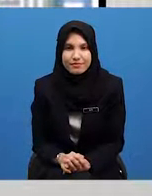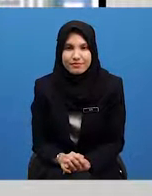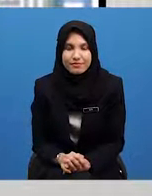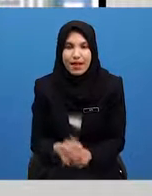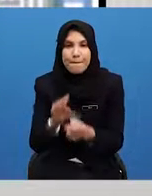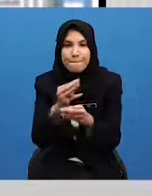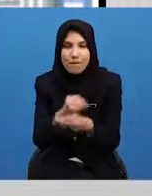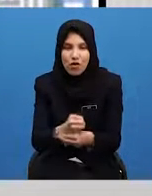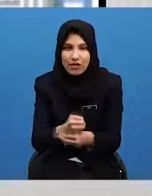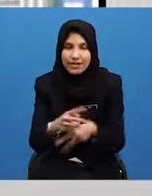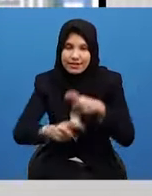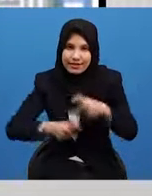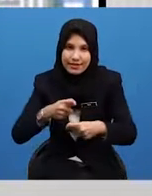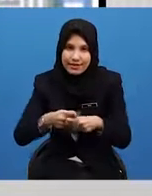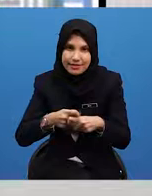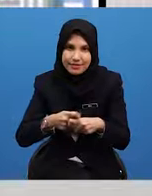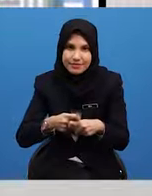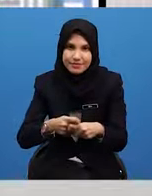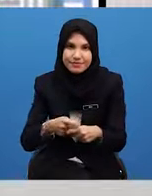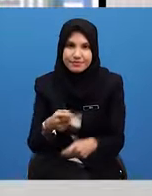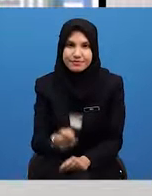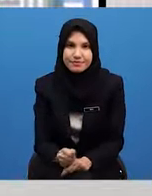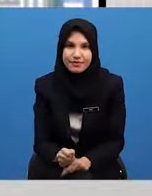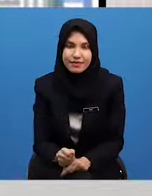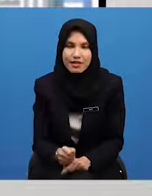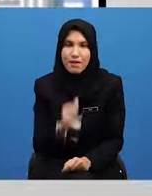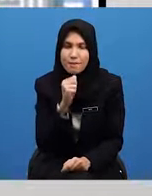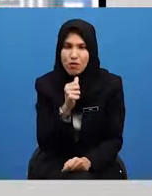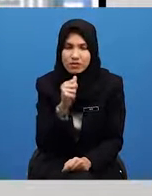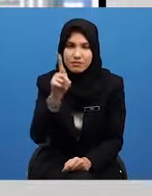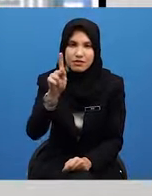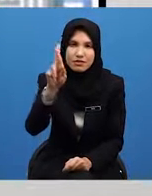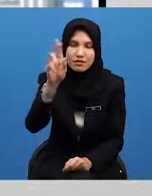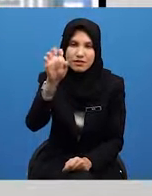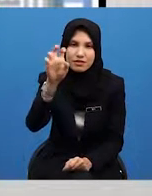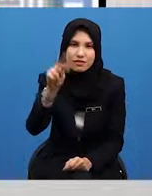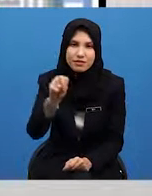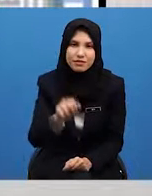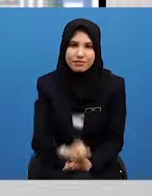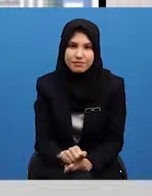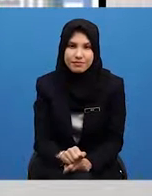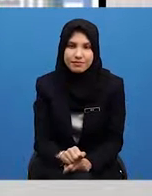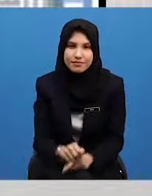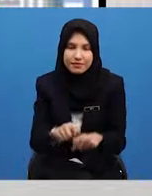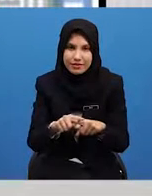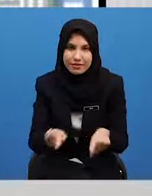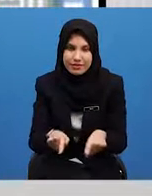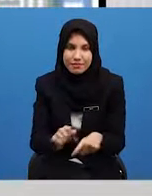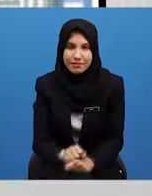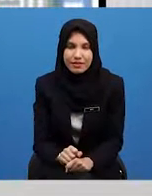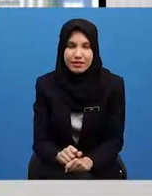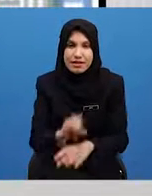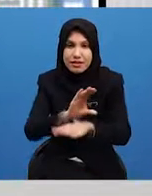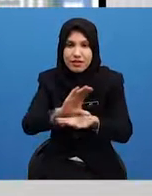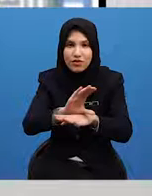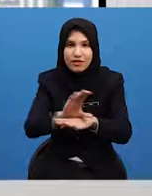model takal. Ia bukan sebuah kren. Tapi takal yang jenis takal ini